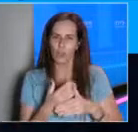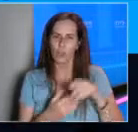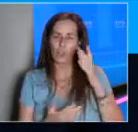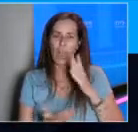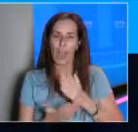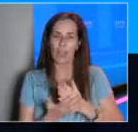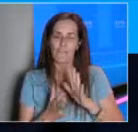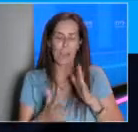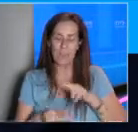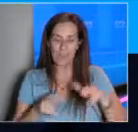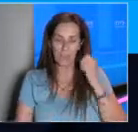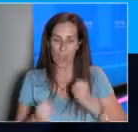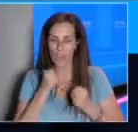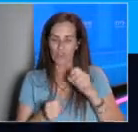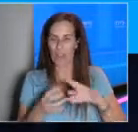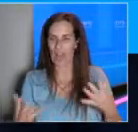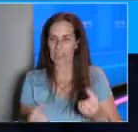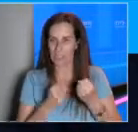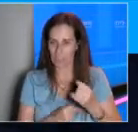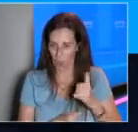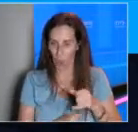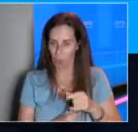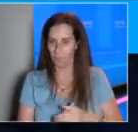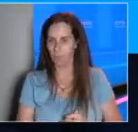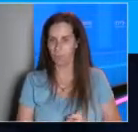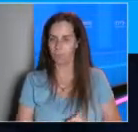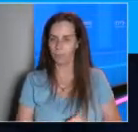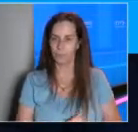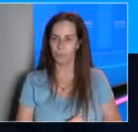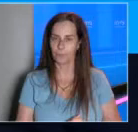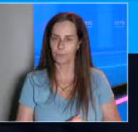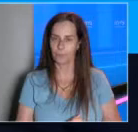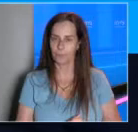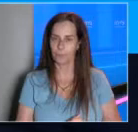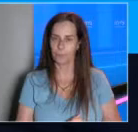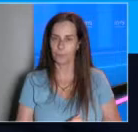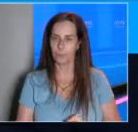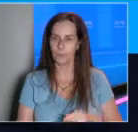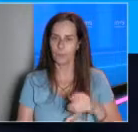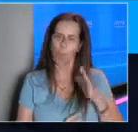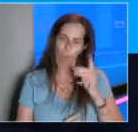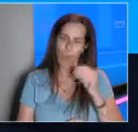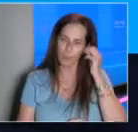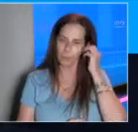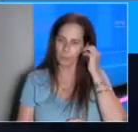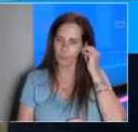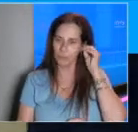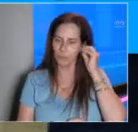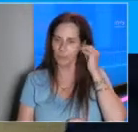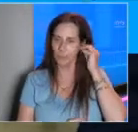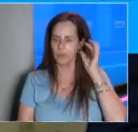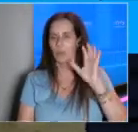אתה באנוש כמעט, אפשר להציל אותך, נכון? עם קריסת ריאות. תראה, זה ייתכן, ובתור